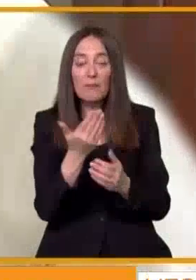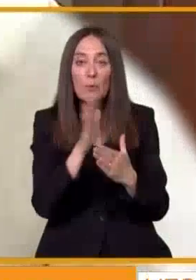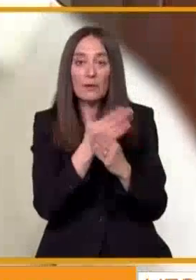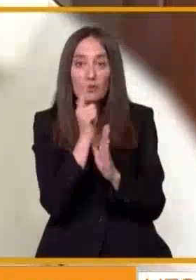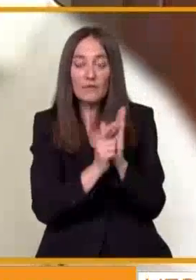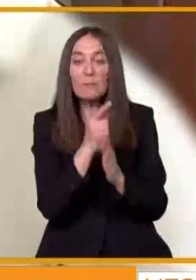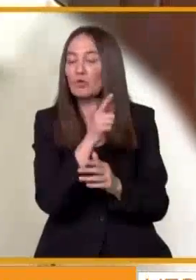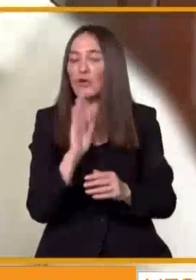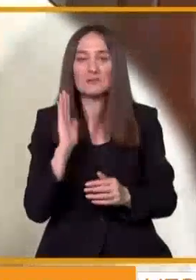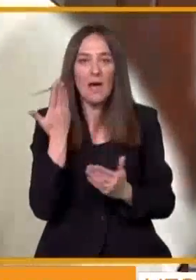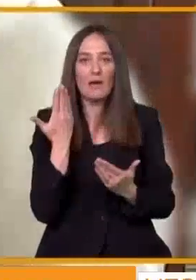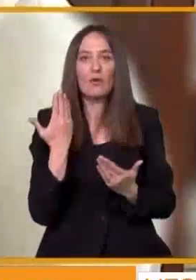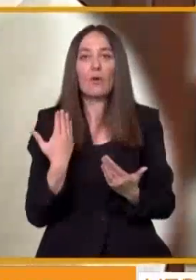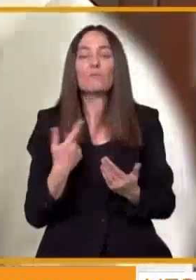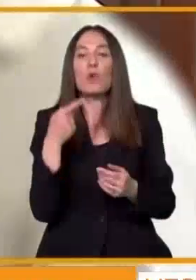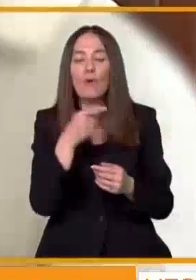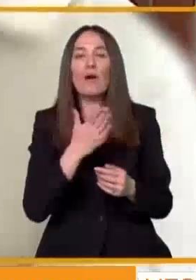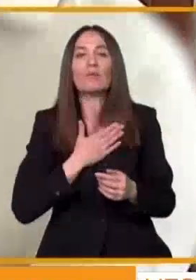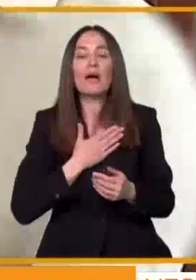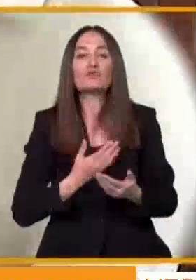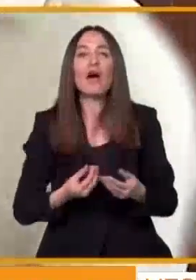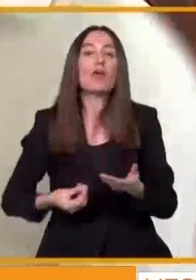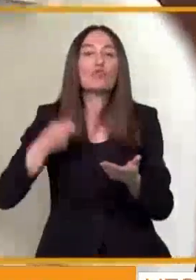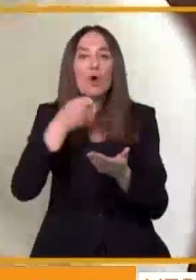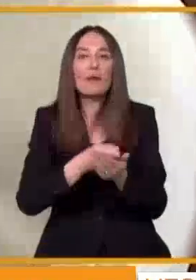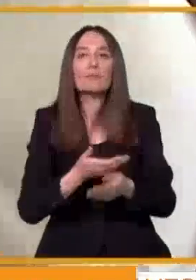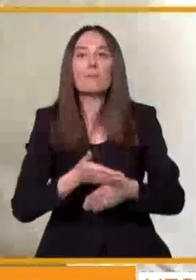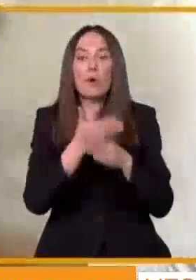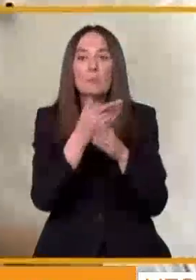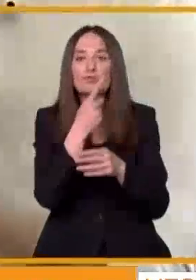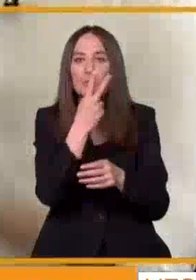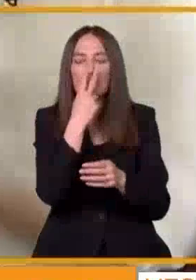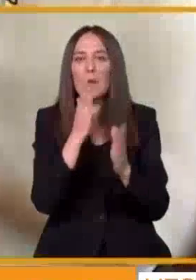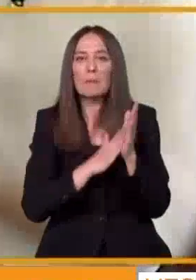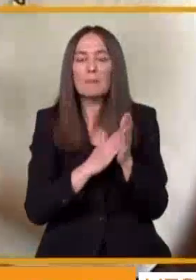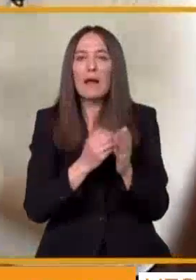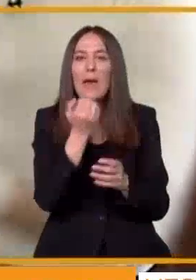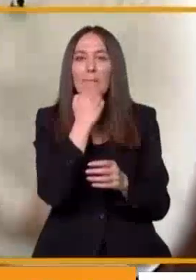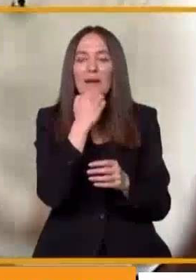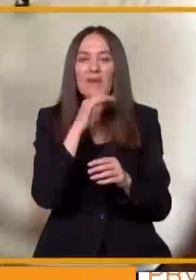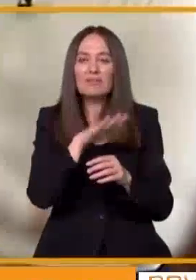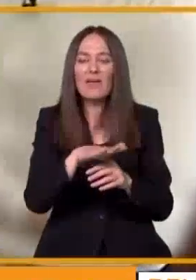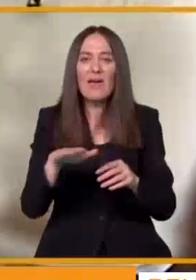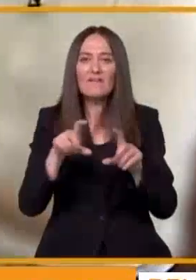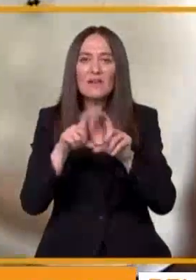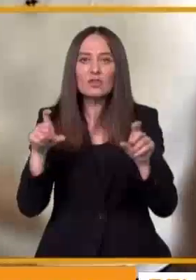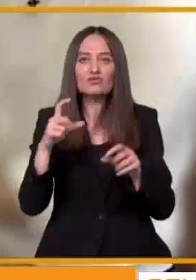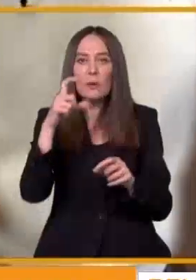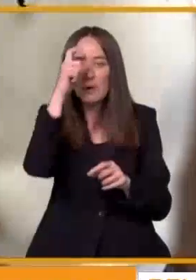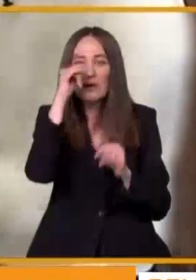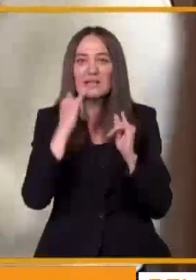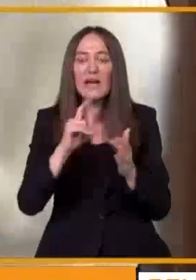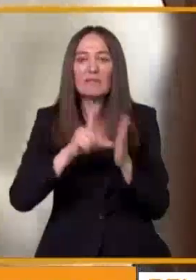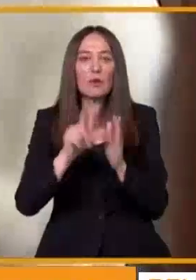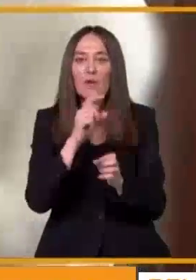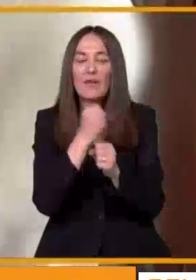vremenu. To je sjajno. Dakle, ovo je naša dodatna pomoć. Imate, recimo, privatne vrtiće u Beogradu, ako se ne varam, koji sad trenutno ne